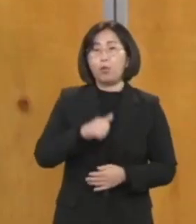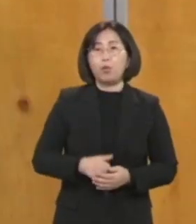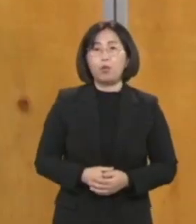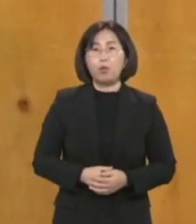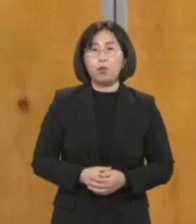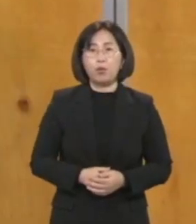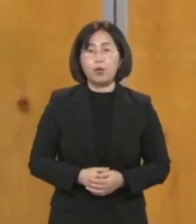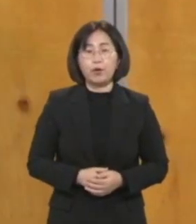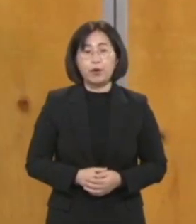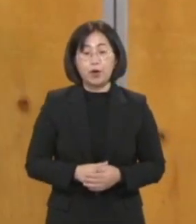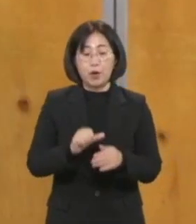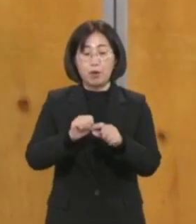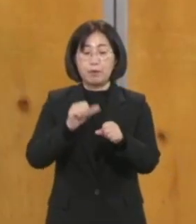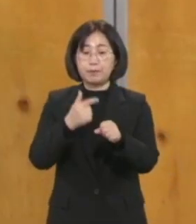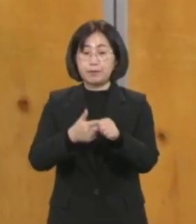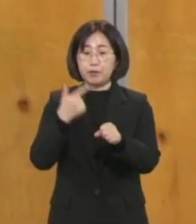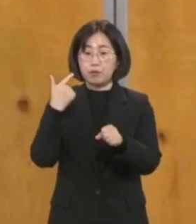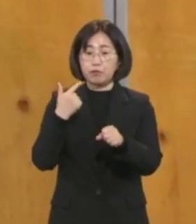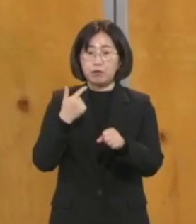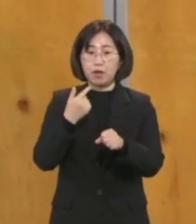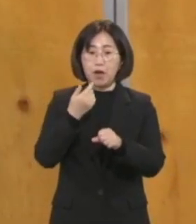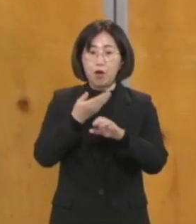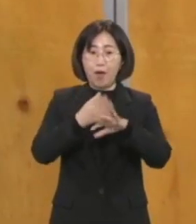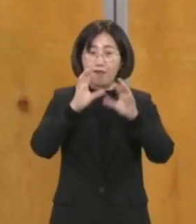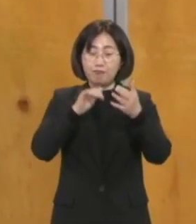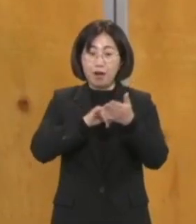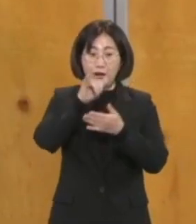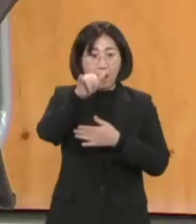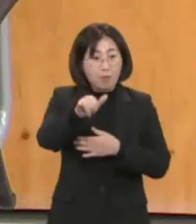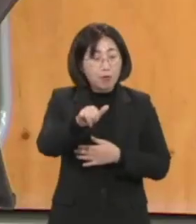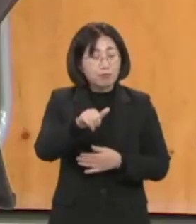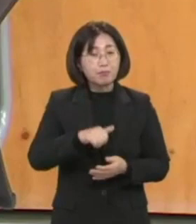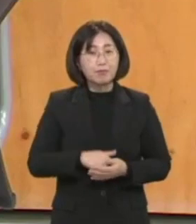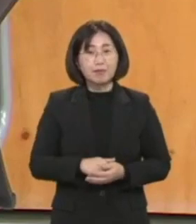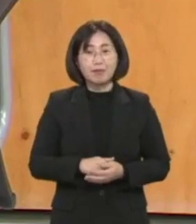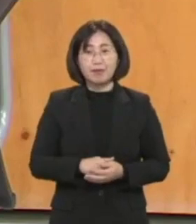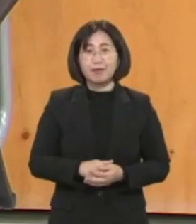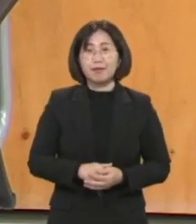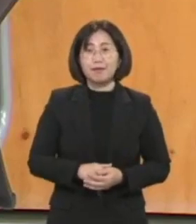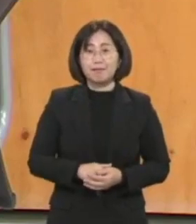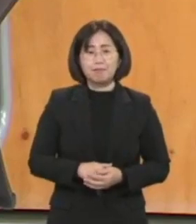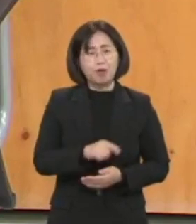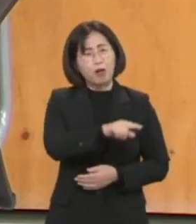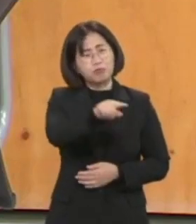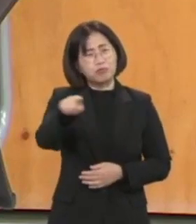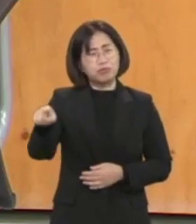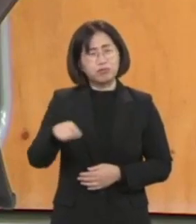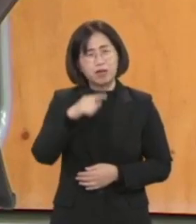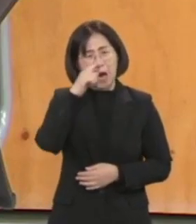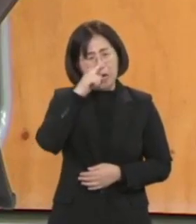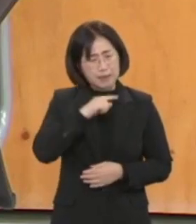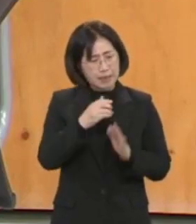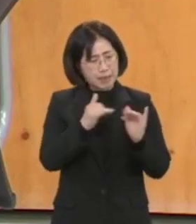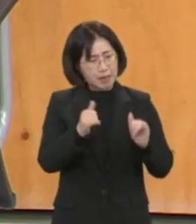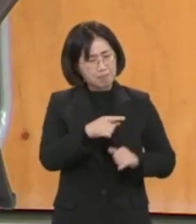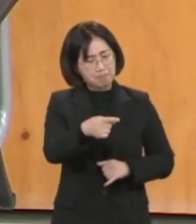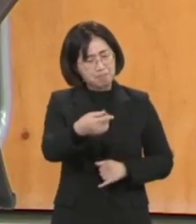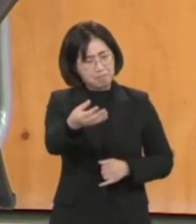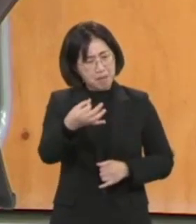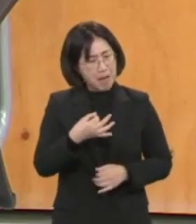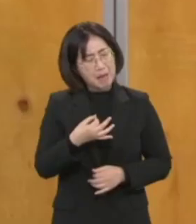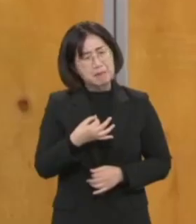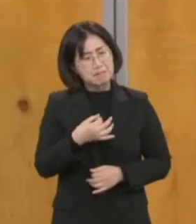뭐 한 5 6년 전 외국 나가면 이렇게 보고 아직 딱 표정이 벌써 아시아 사람이구나라는 표정이